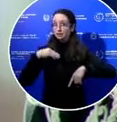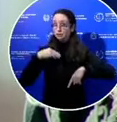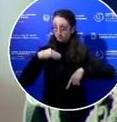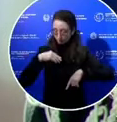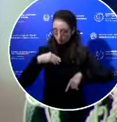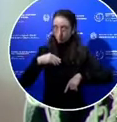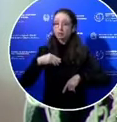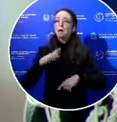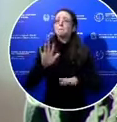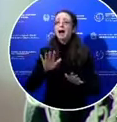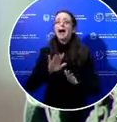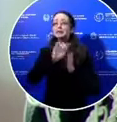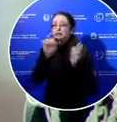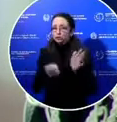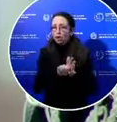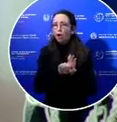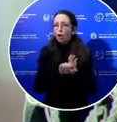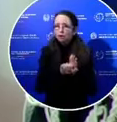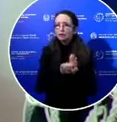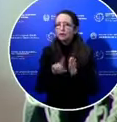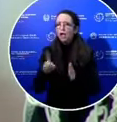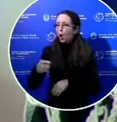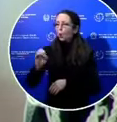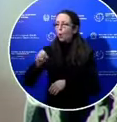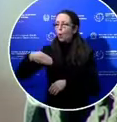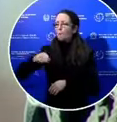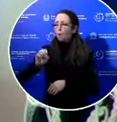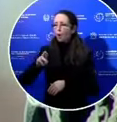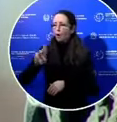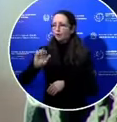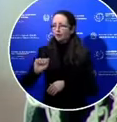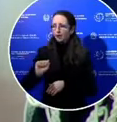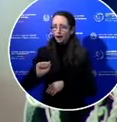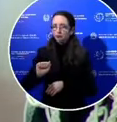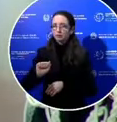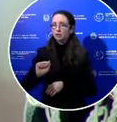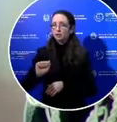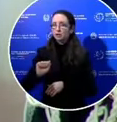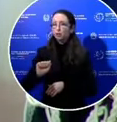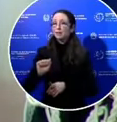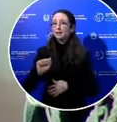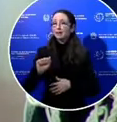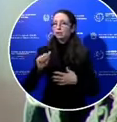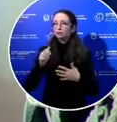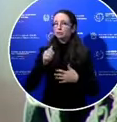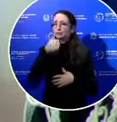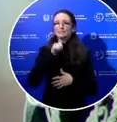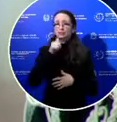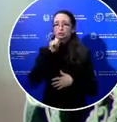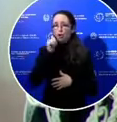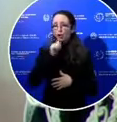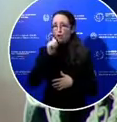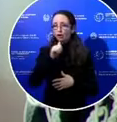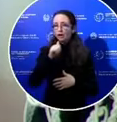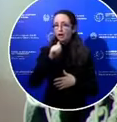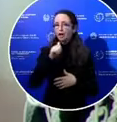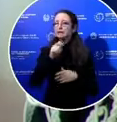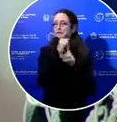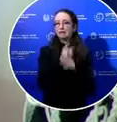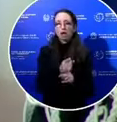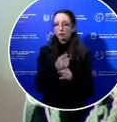storie cinematografiche, come quella di Gomorra, in cui la finzione rincorre la realtà. L'auspicio è dunque che la